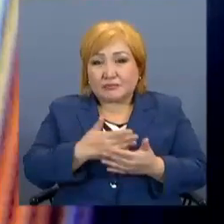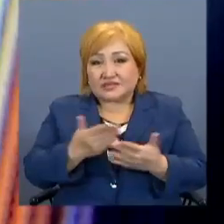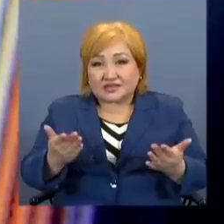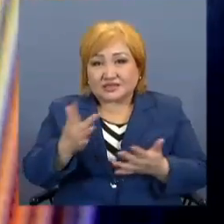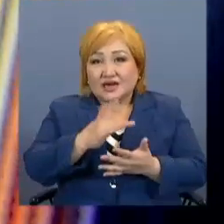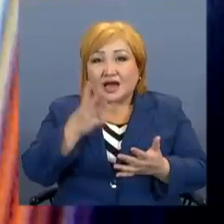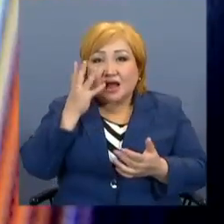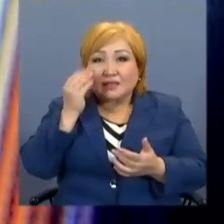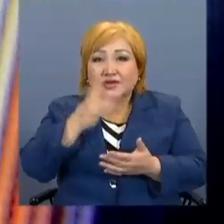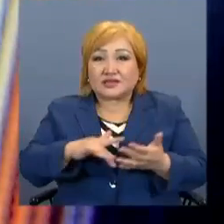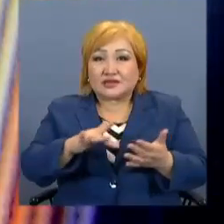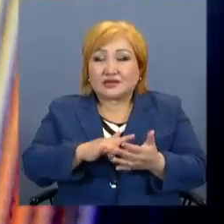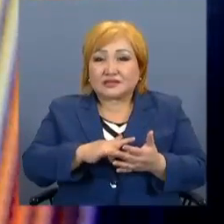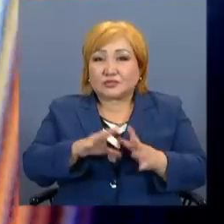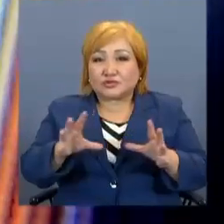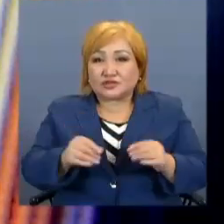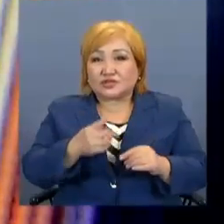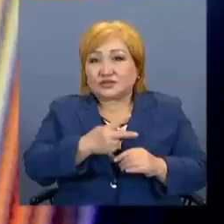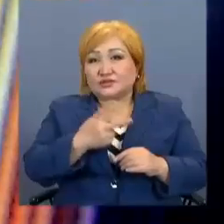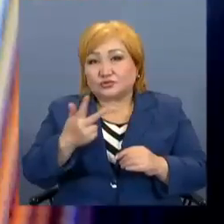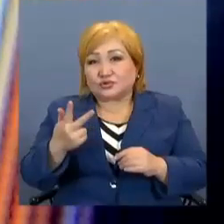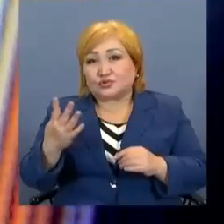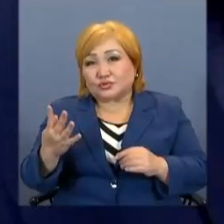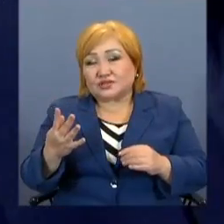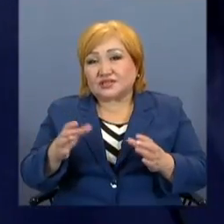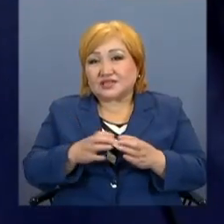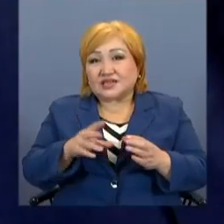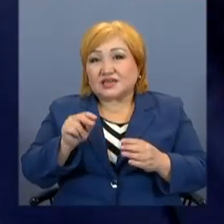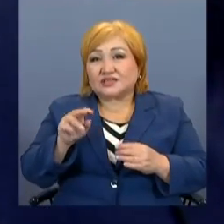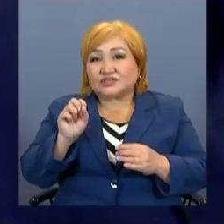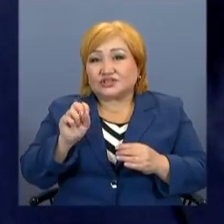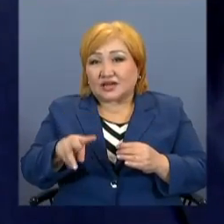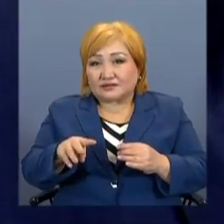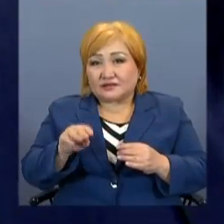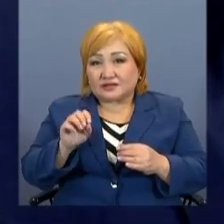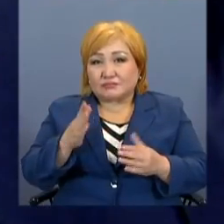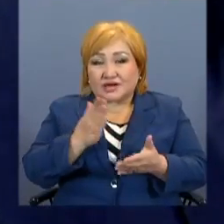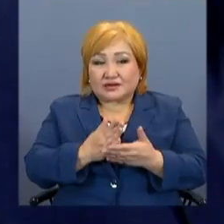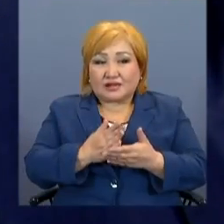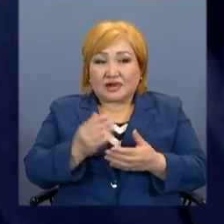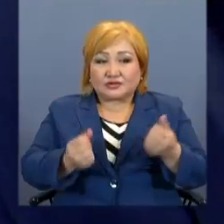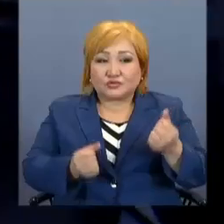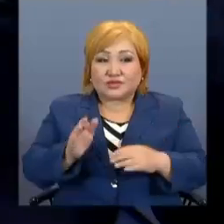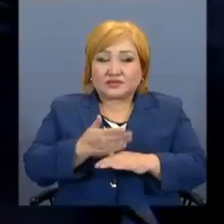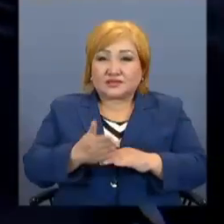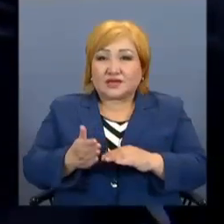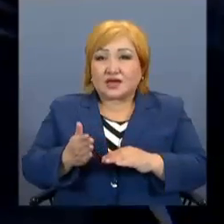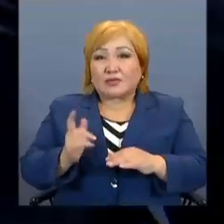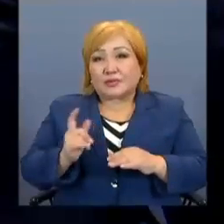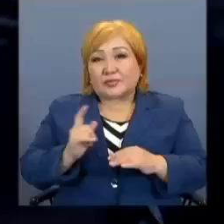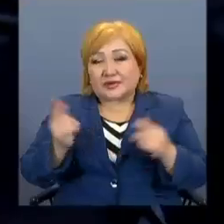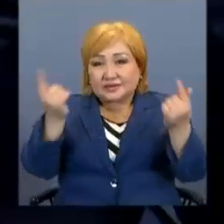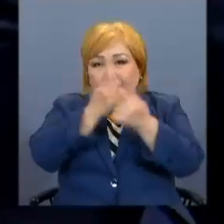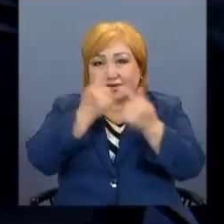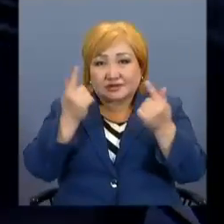бойынша 2-3 дейін жаңағы чат бар. То есть жүргізушілердің арасында өздерінің бір-бірімен хабарласып